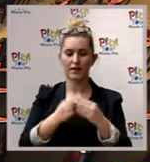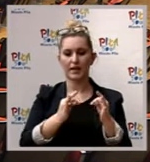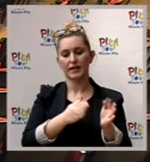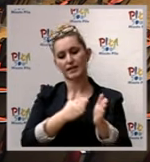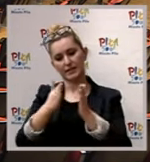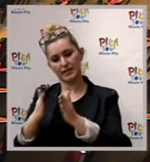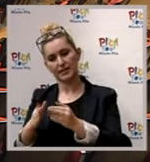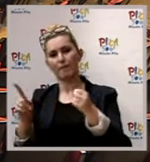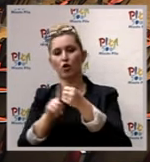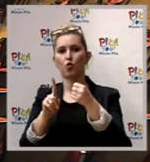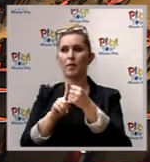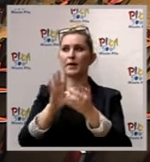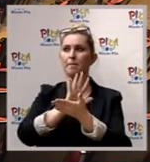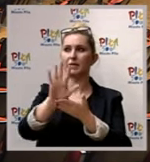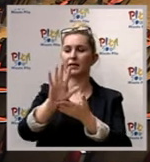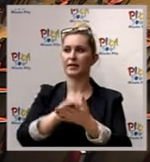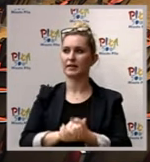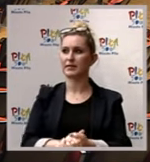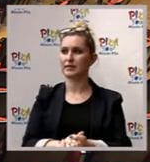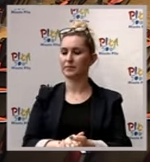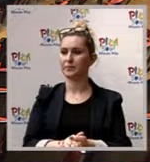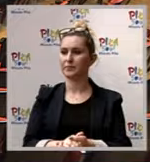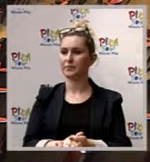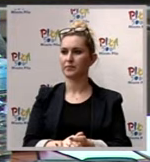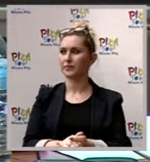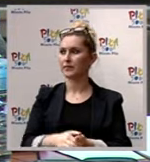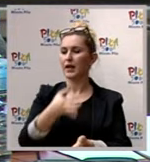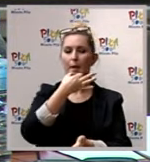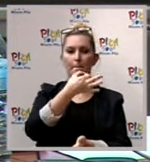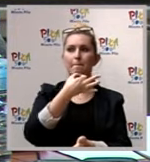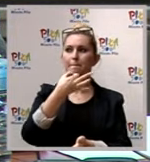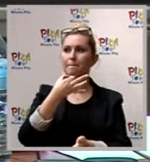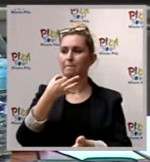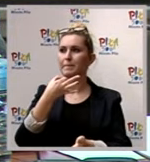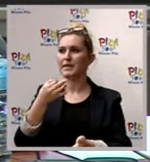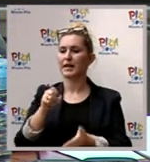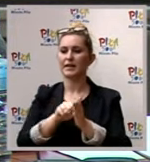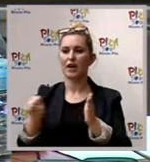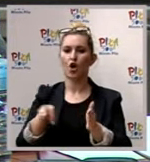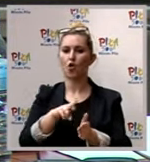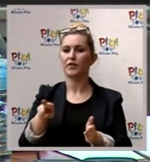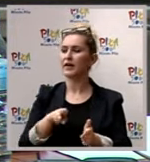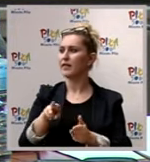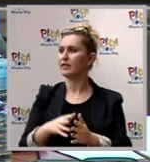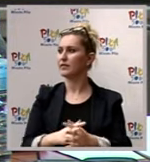bardzo. Przystępujemy do kolejnego punktu. Punkt 15. Wolne głosy, wnioski i